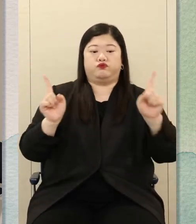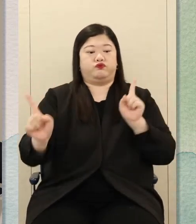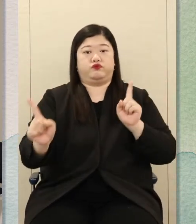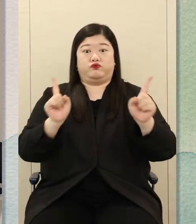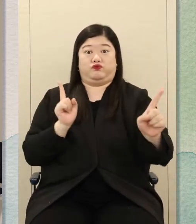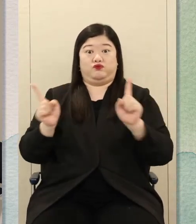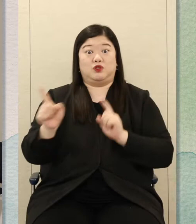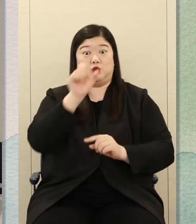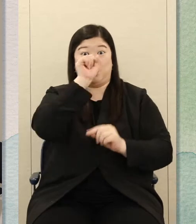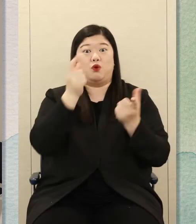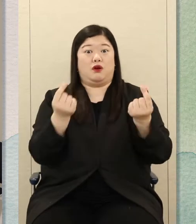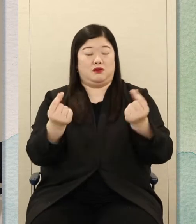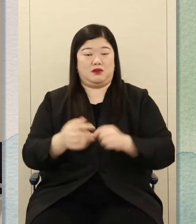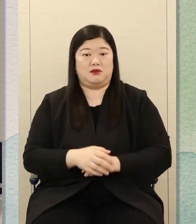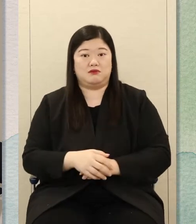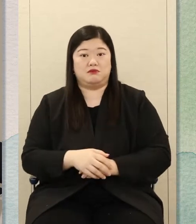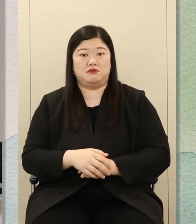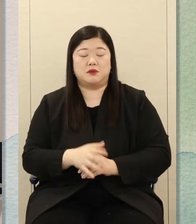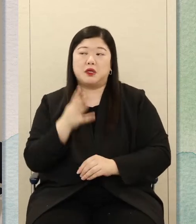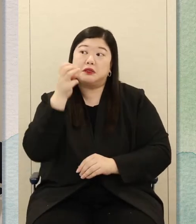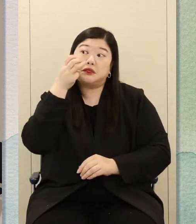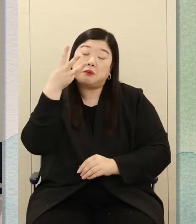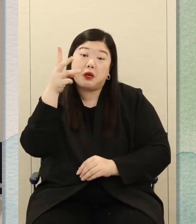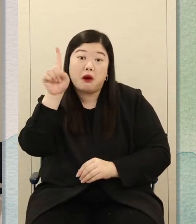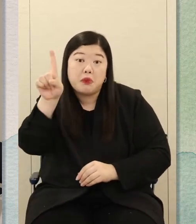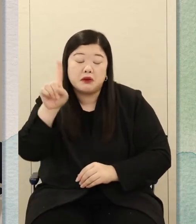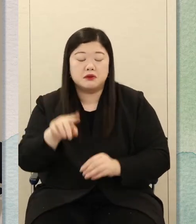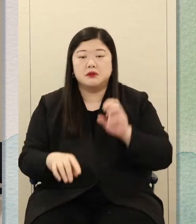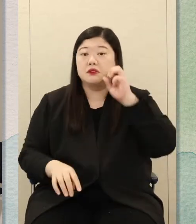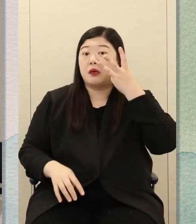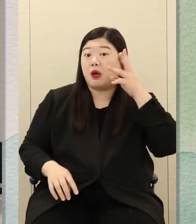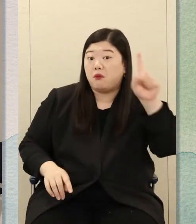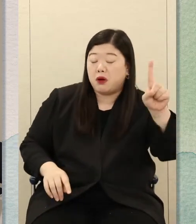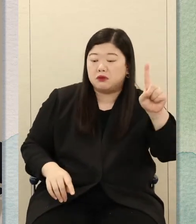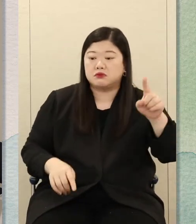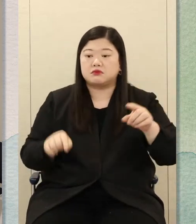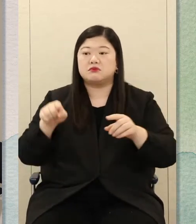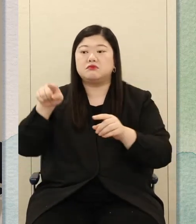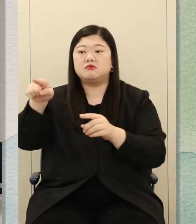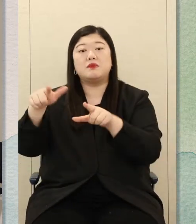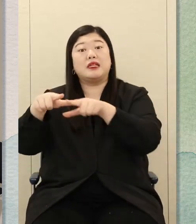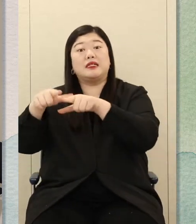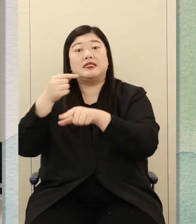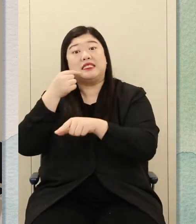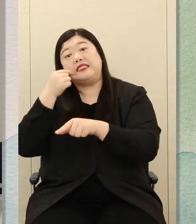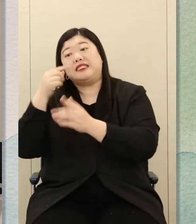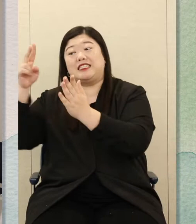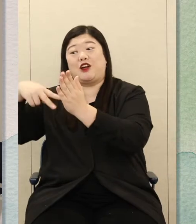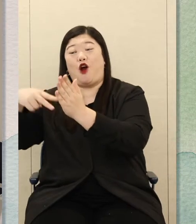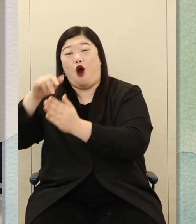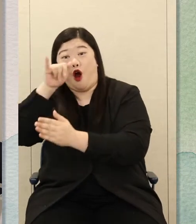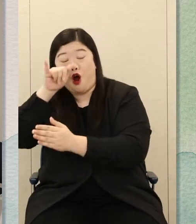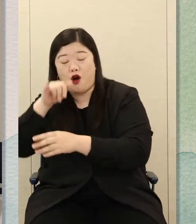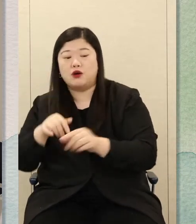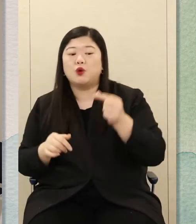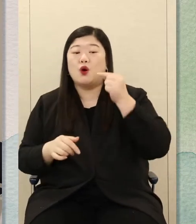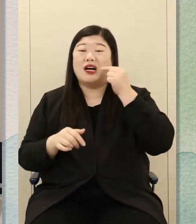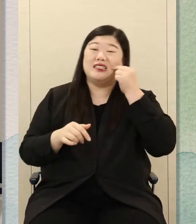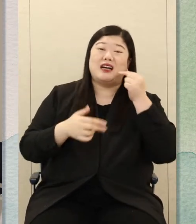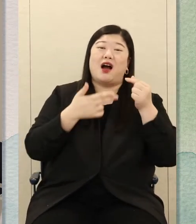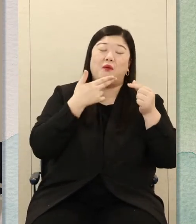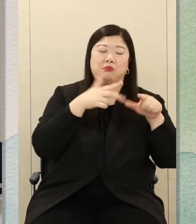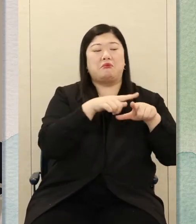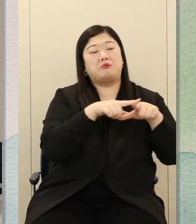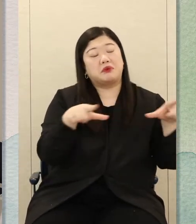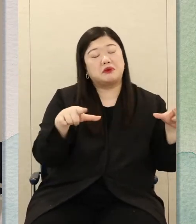말씀드리겠지만 시즌제를 해서 3개월 동안은 소설을 읽고 3개월은 비소설을 읽고 이런 식의 진행 방식이 굉장히